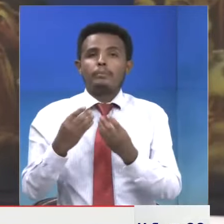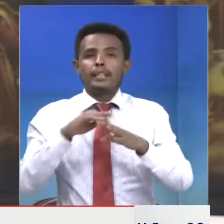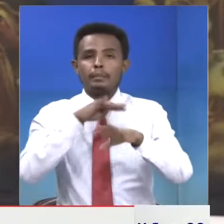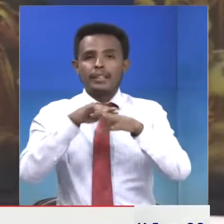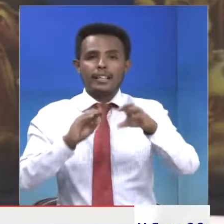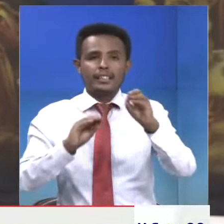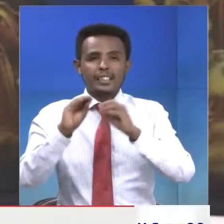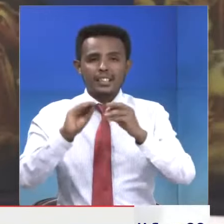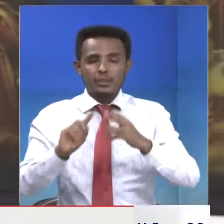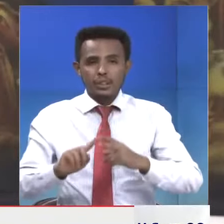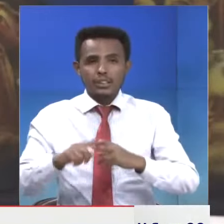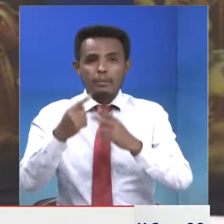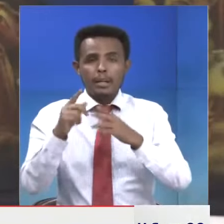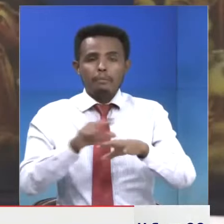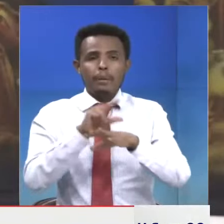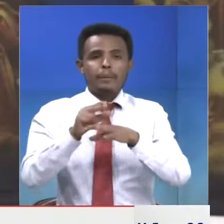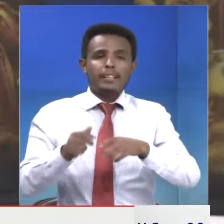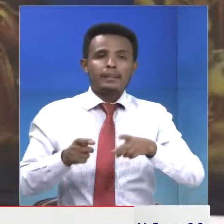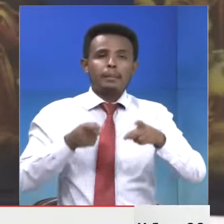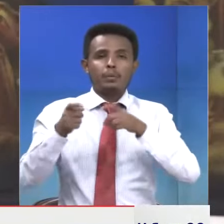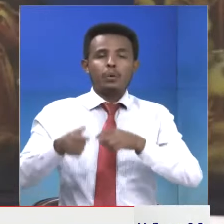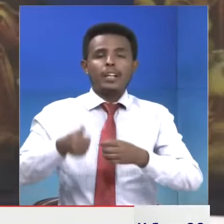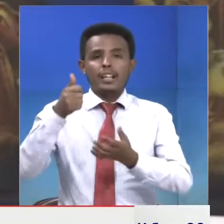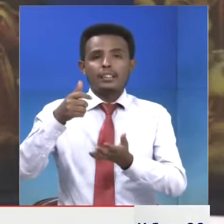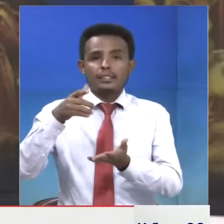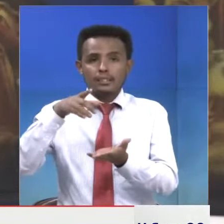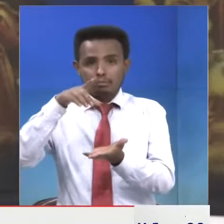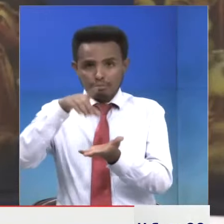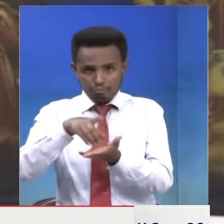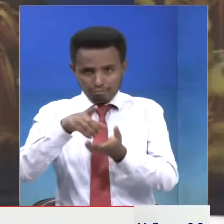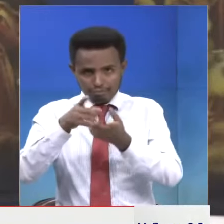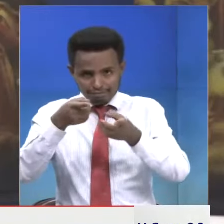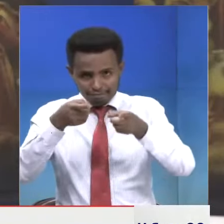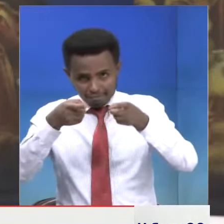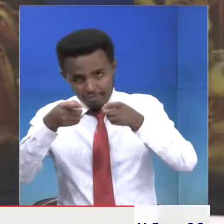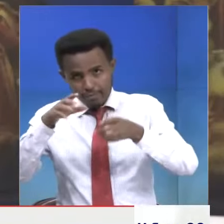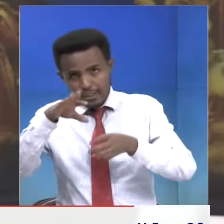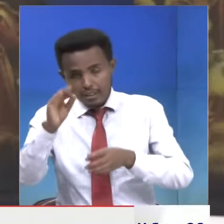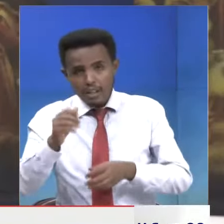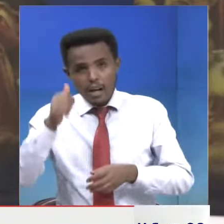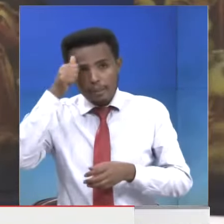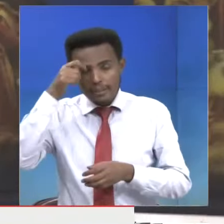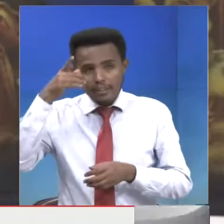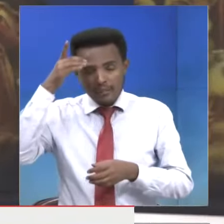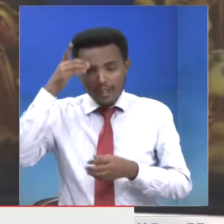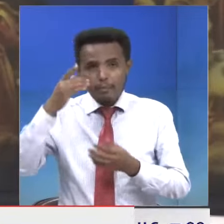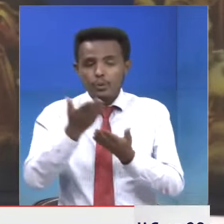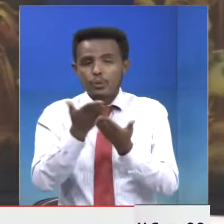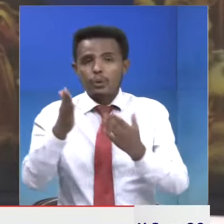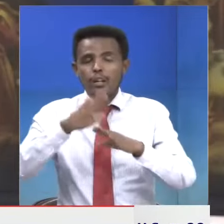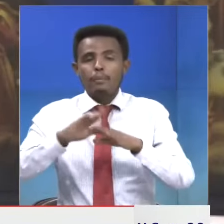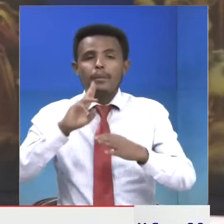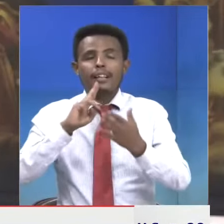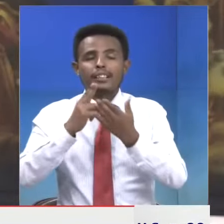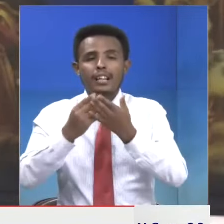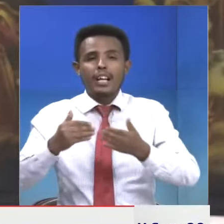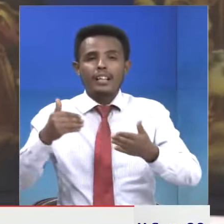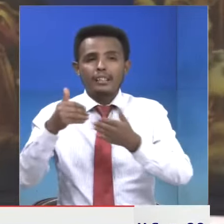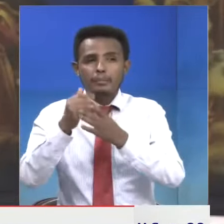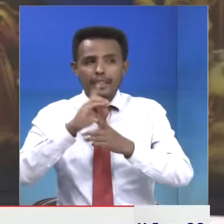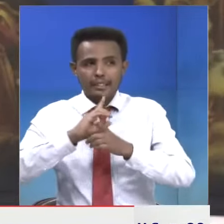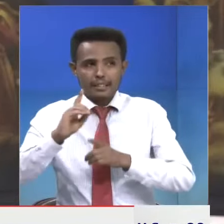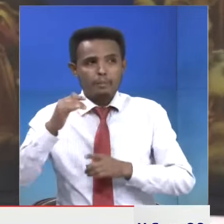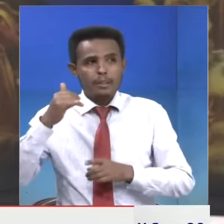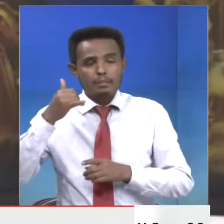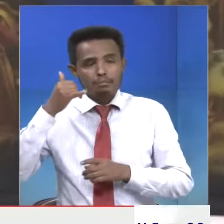ነው። በብሔረሰብ አስተዳደሩ ዋና ከተማ ሰቆጣ የሚገኘው ዘጋቢያችን አብዮት ከፋለ በጉዳዩ ላይ መረጃ ሊያደርሰን በቀጥታ መስመር